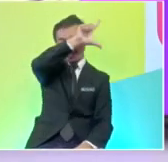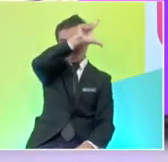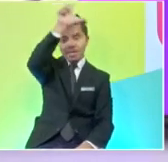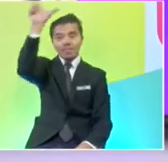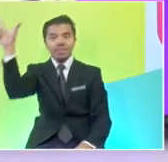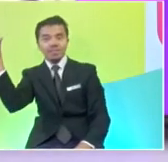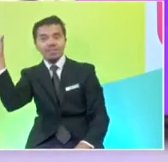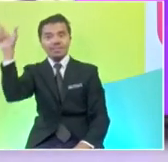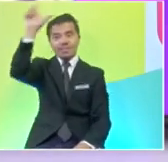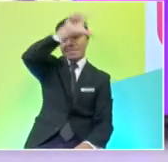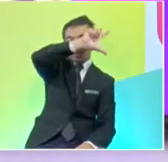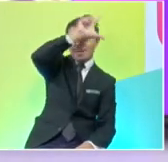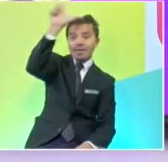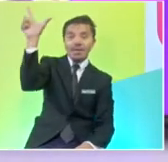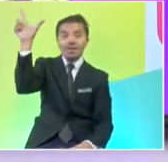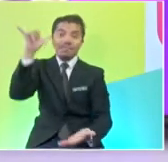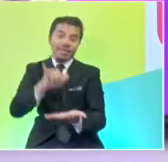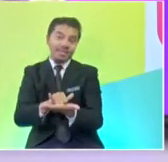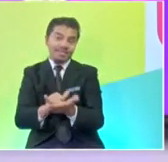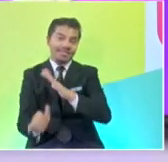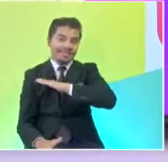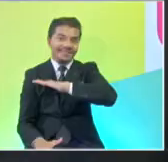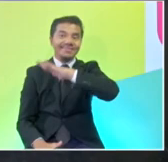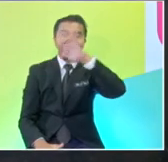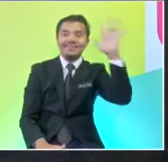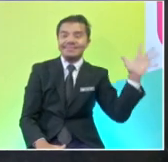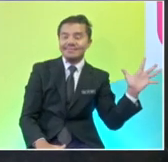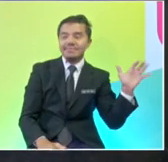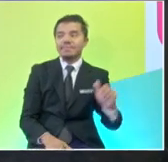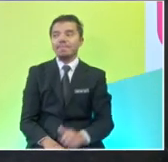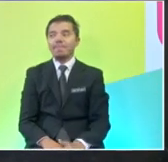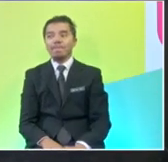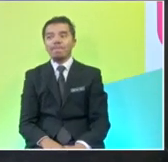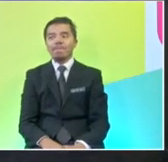Di Langit Itu Pelangi sebenarnya